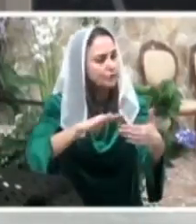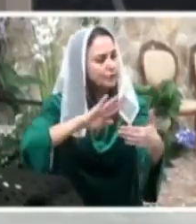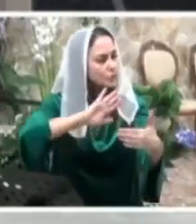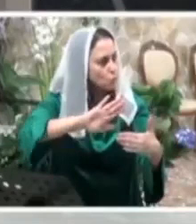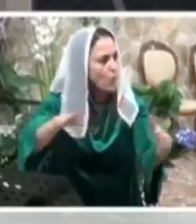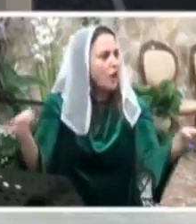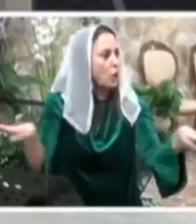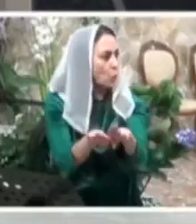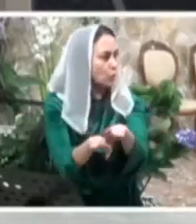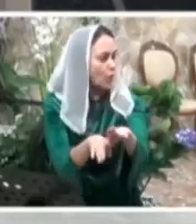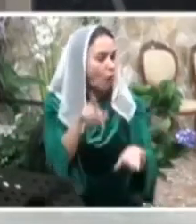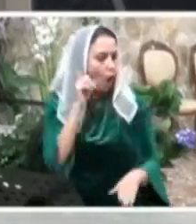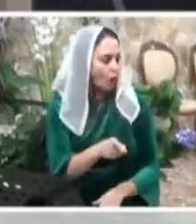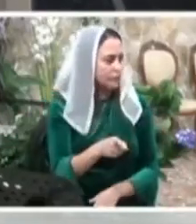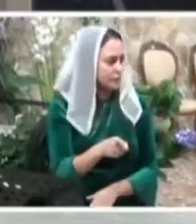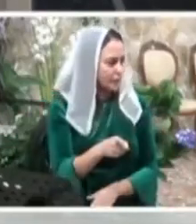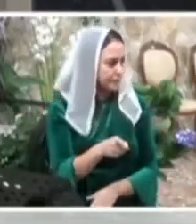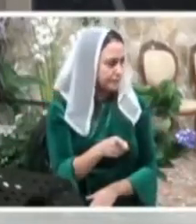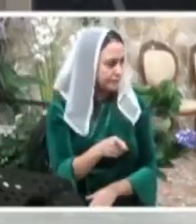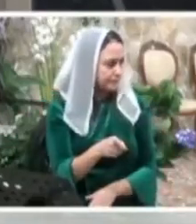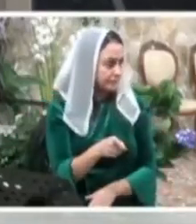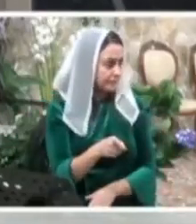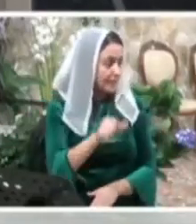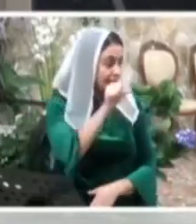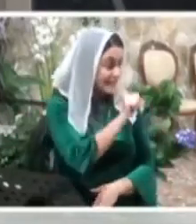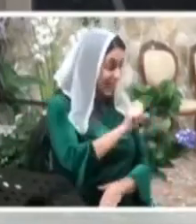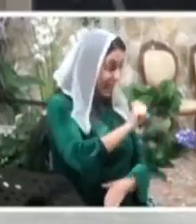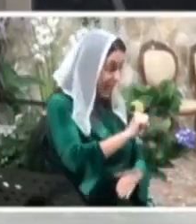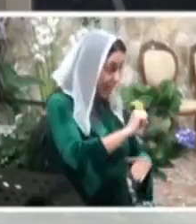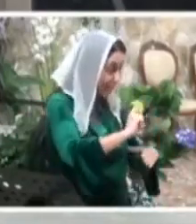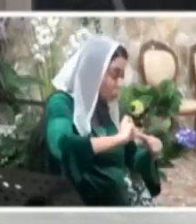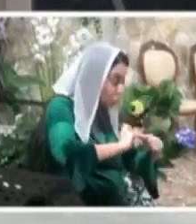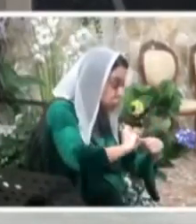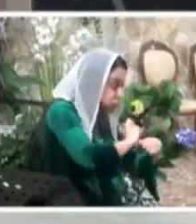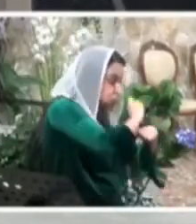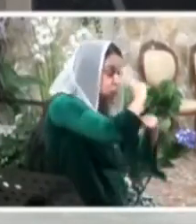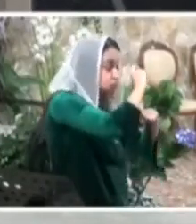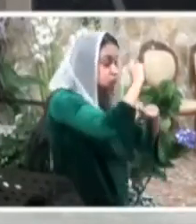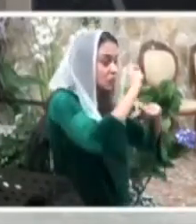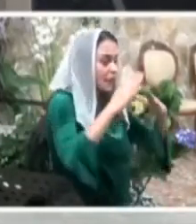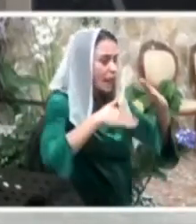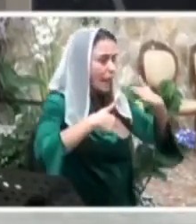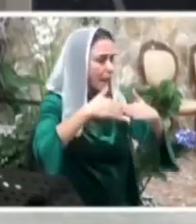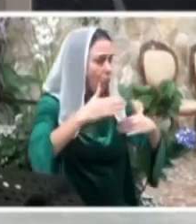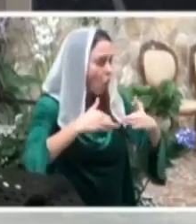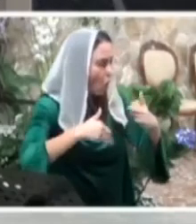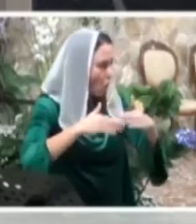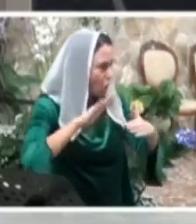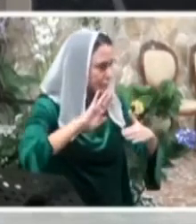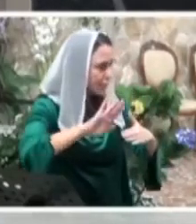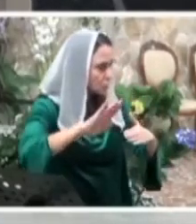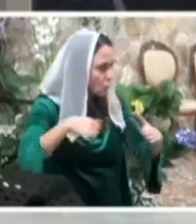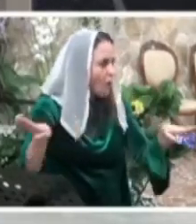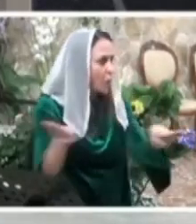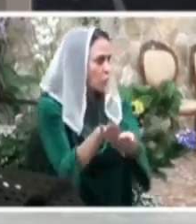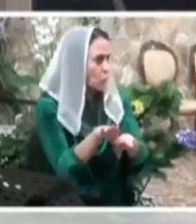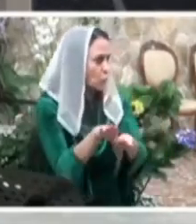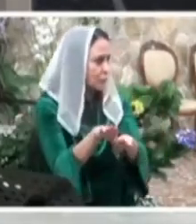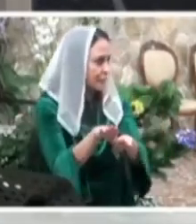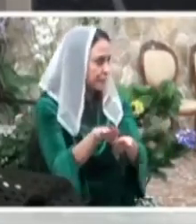tramonto del sole, della vigilia del sabato, e queste porte non venivano riaperte se non solo